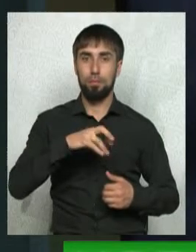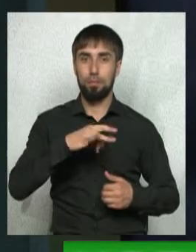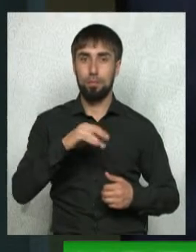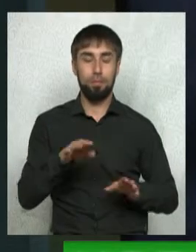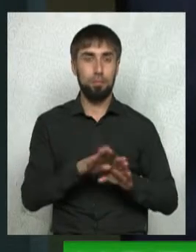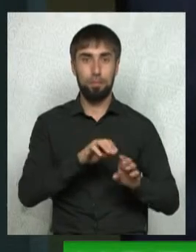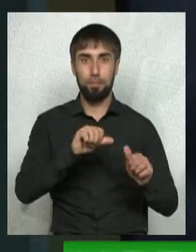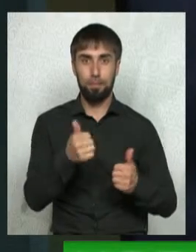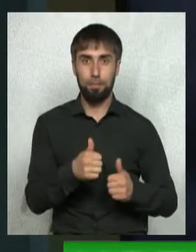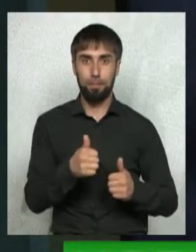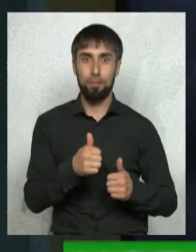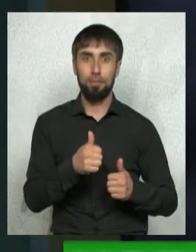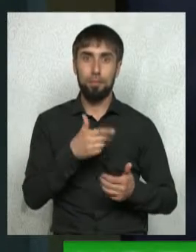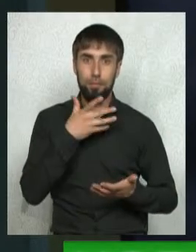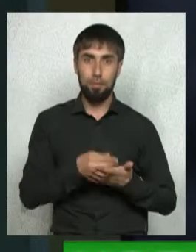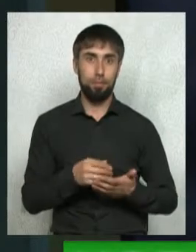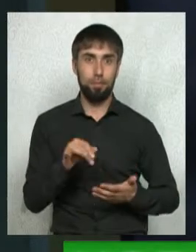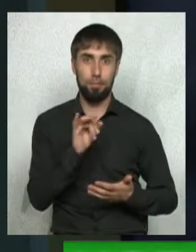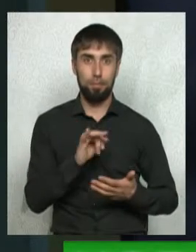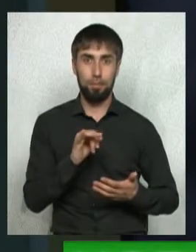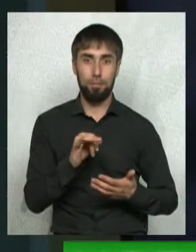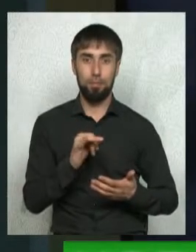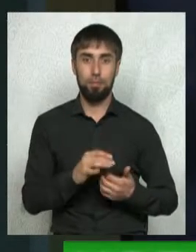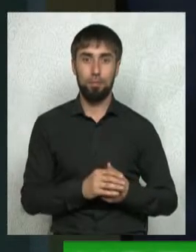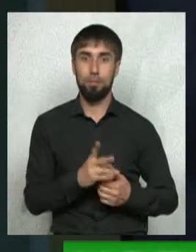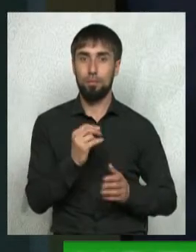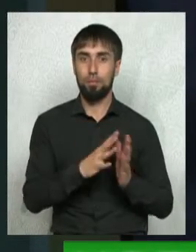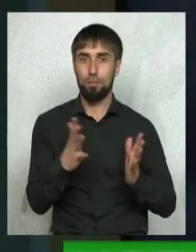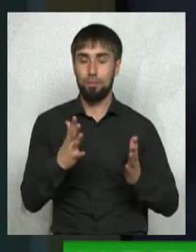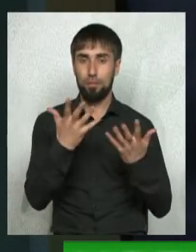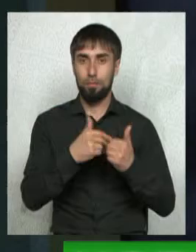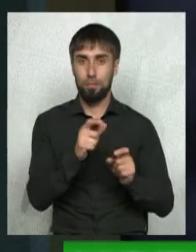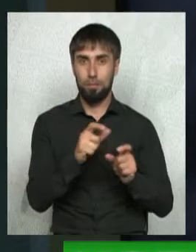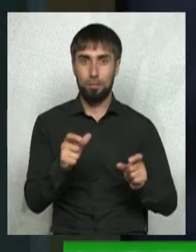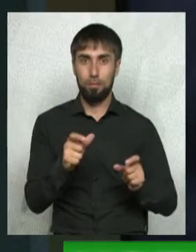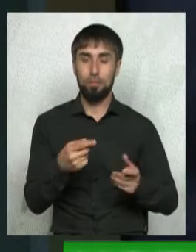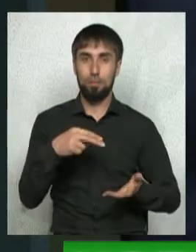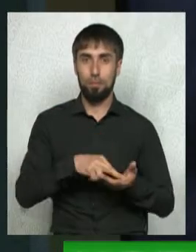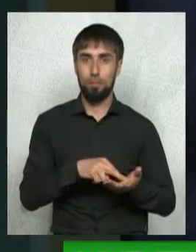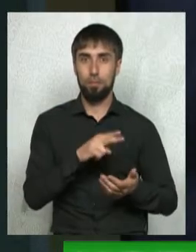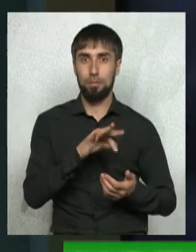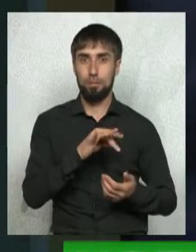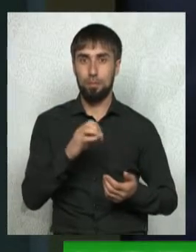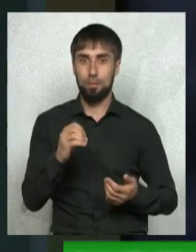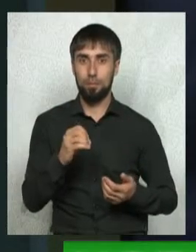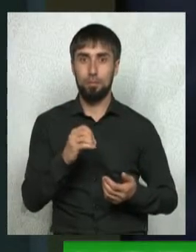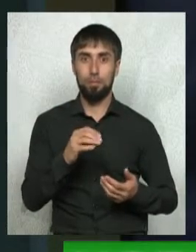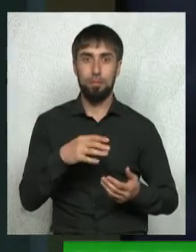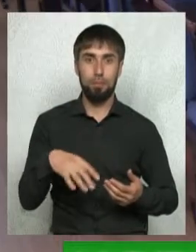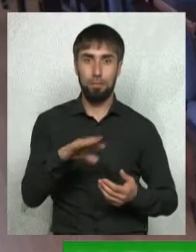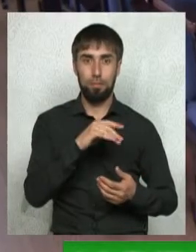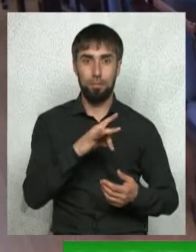Таким образом, частная история небольшого количества людей стала достоянием всей большой